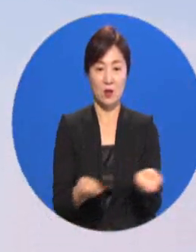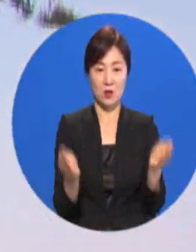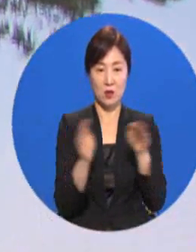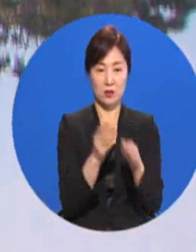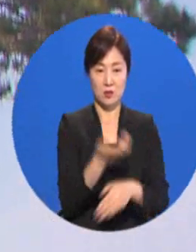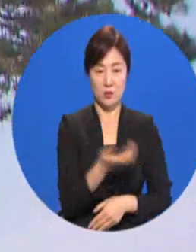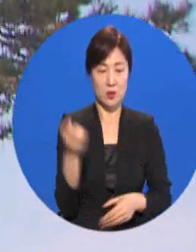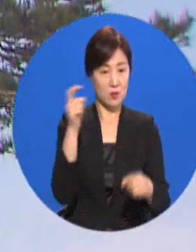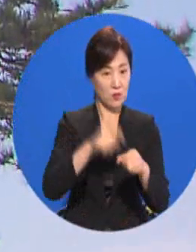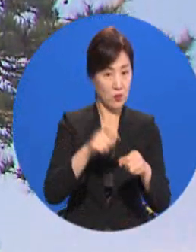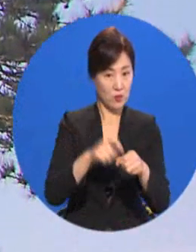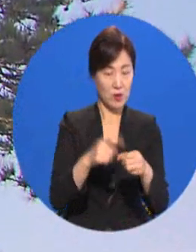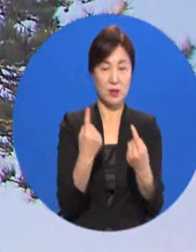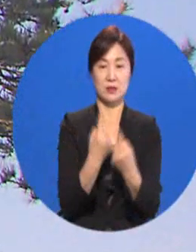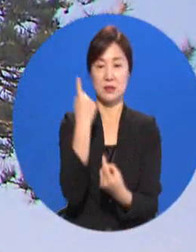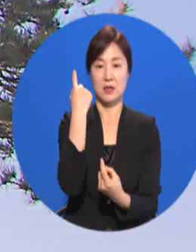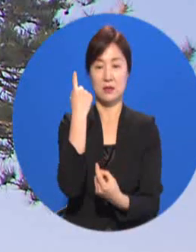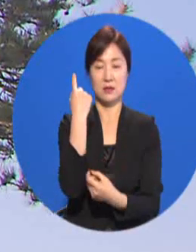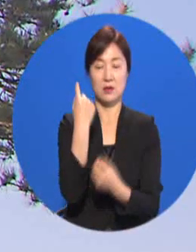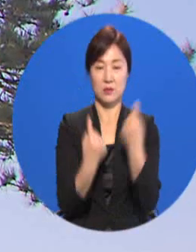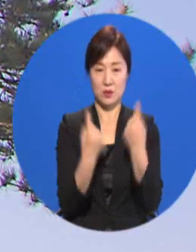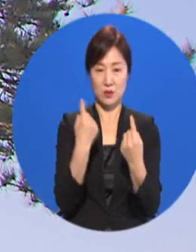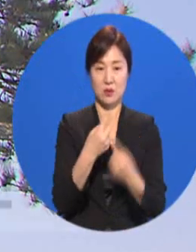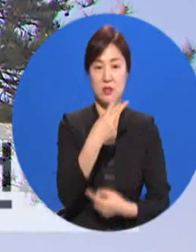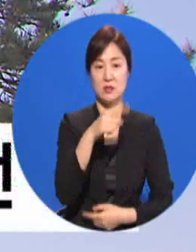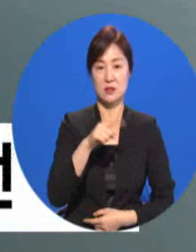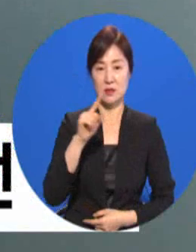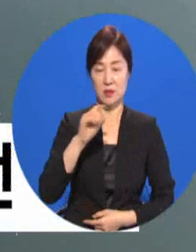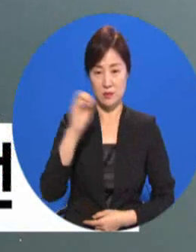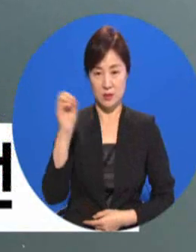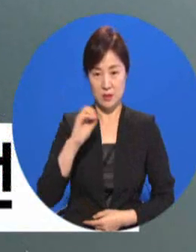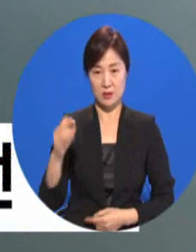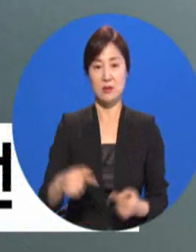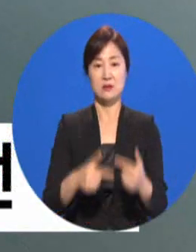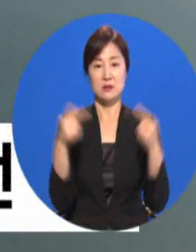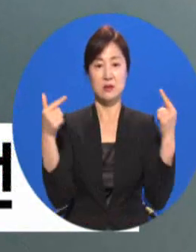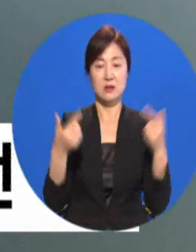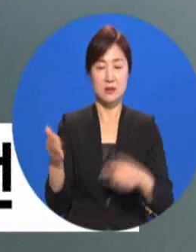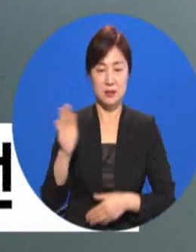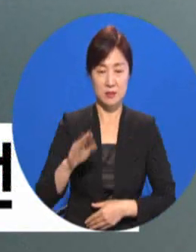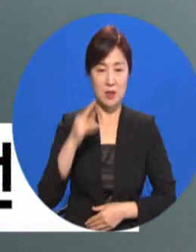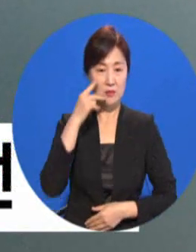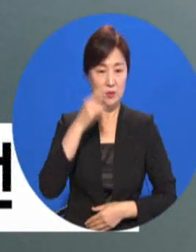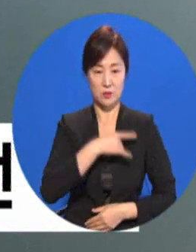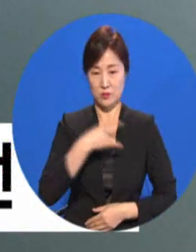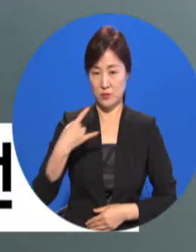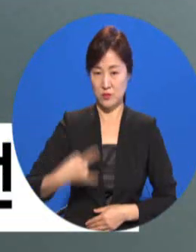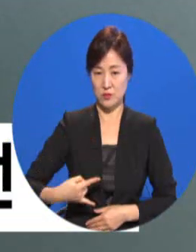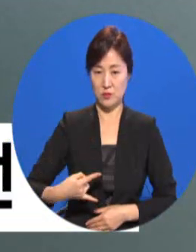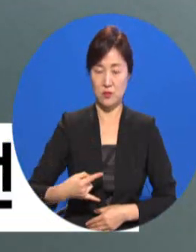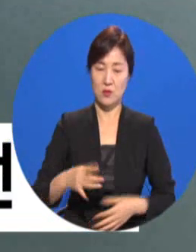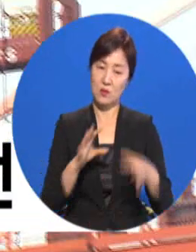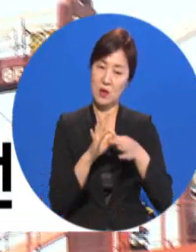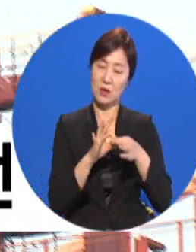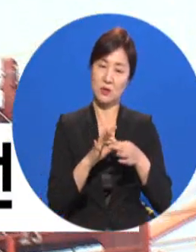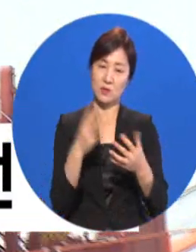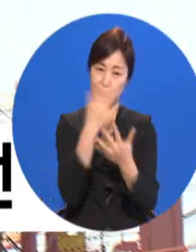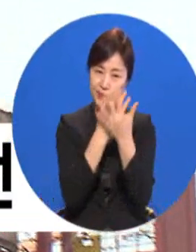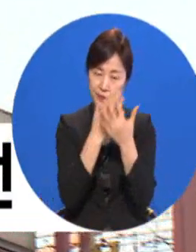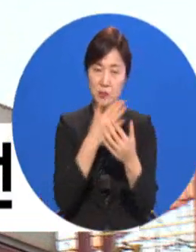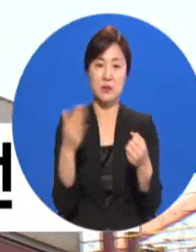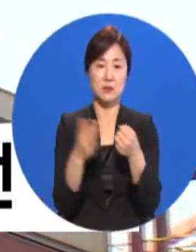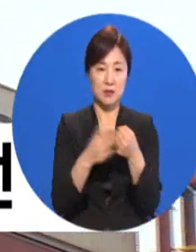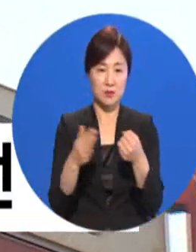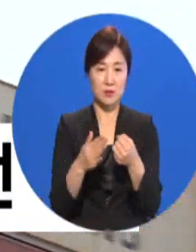목표치를 지난해보다 2.1% 올려 잡았지만 미 중 관계를 포함한 국제 정세가 여전히 불안정한 데다 1